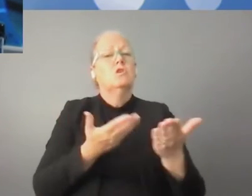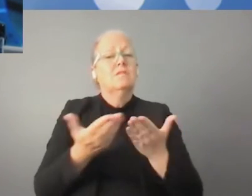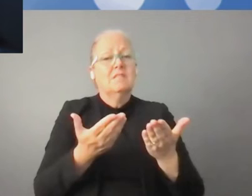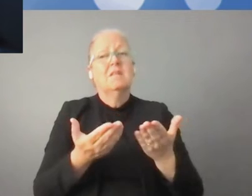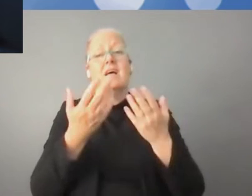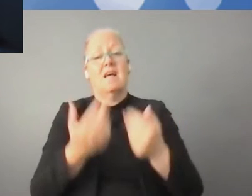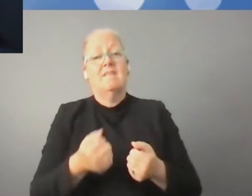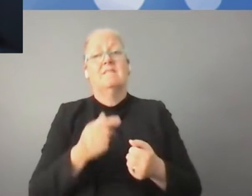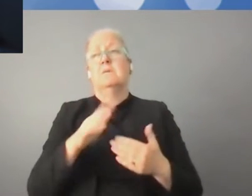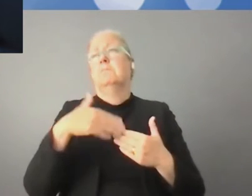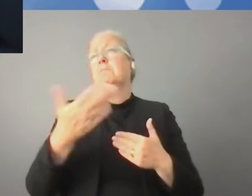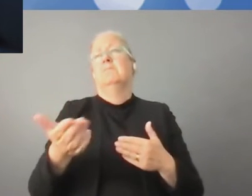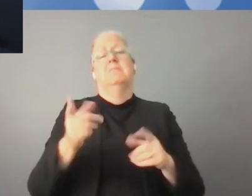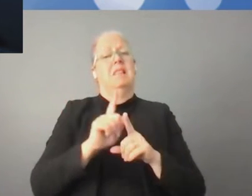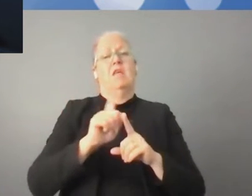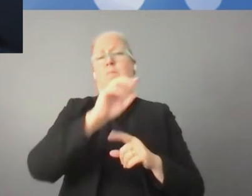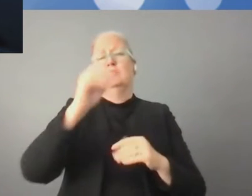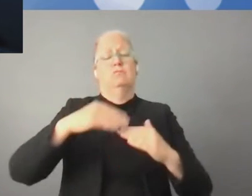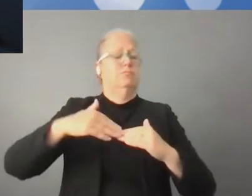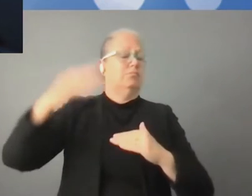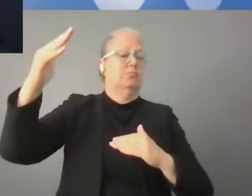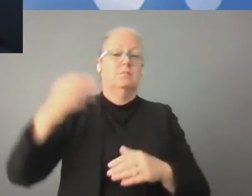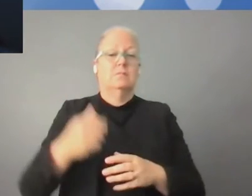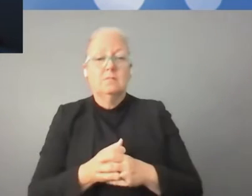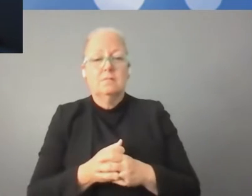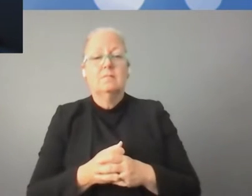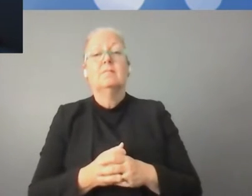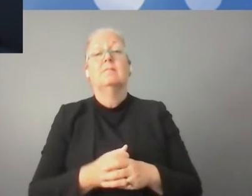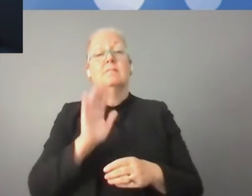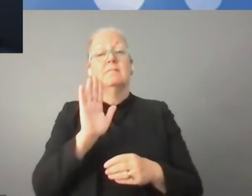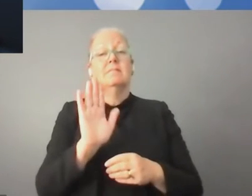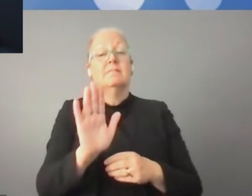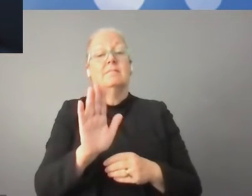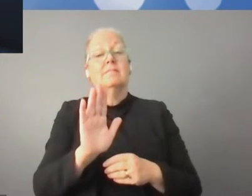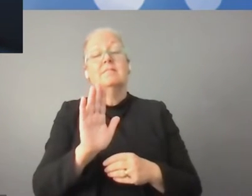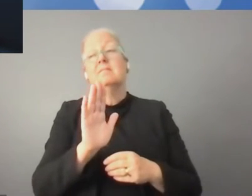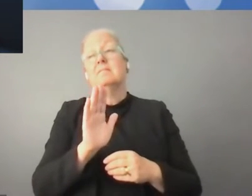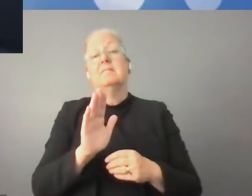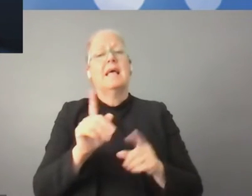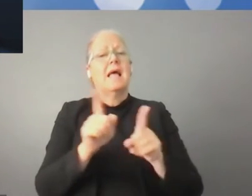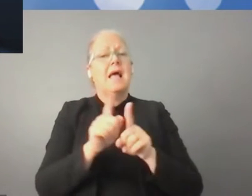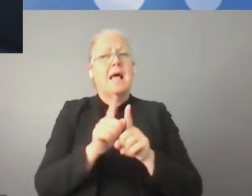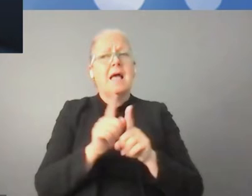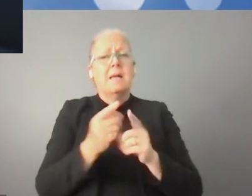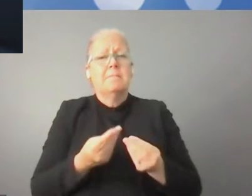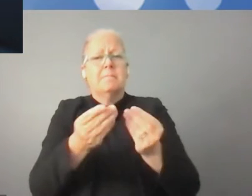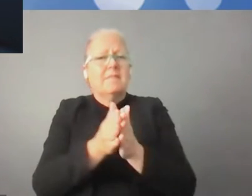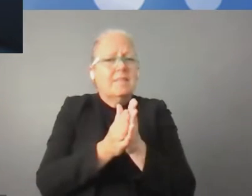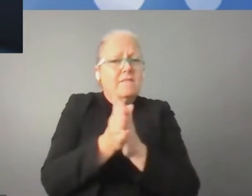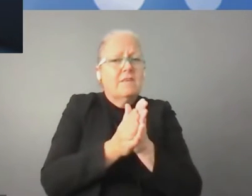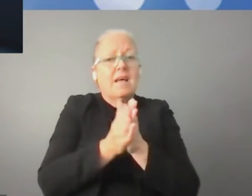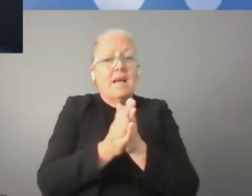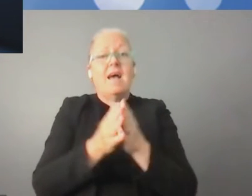технологий. Создаем программное обеспечение, которое мы даже экспортируем. Равно как и цифровые